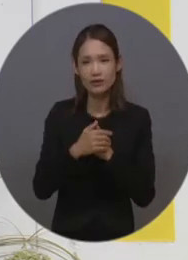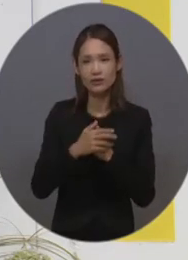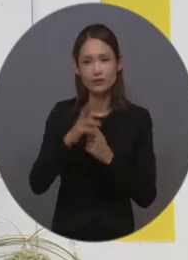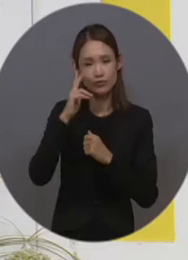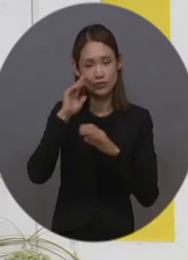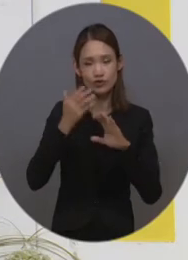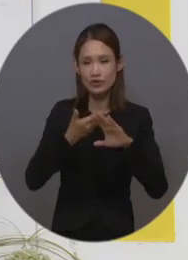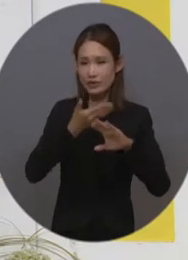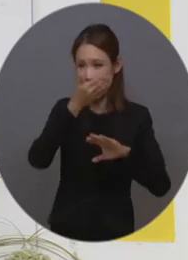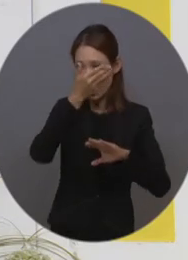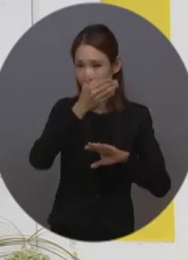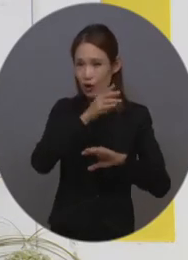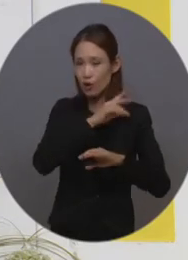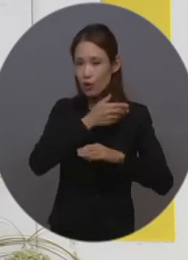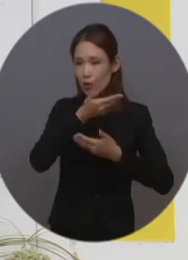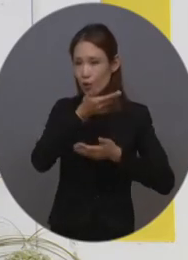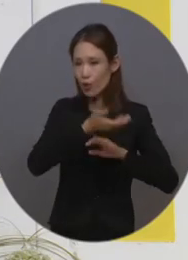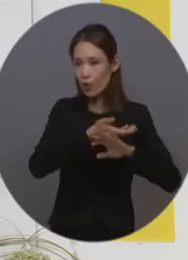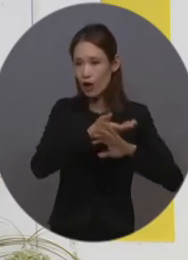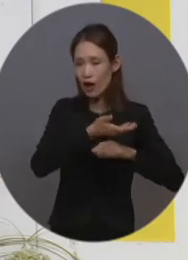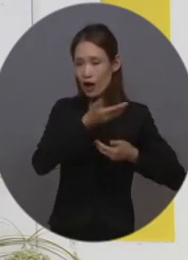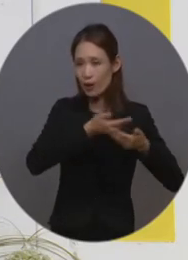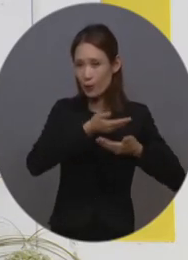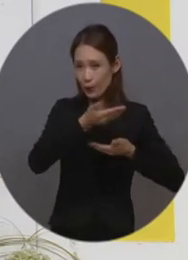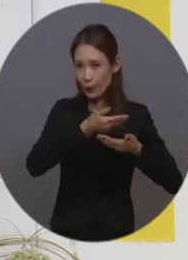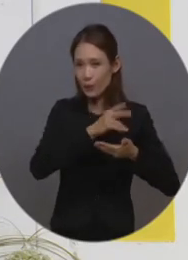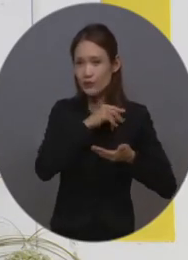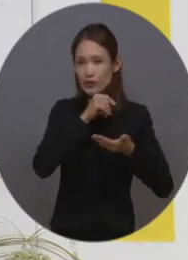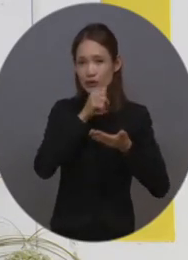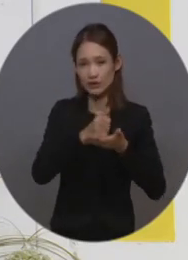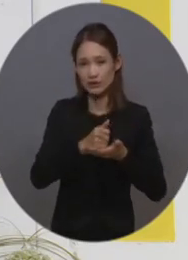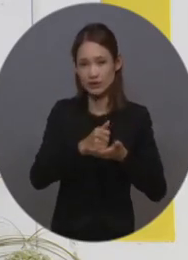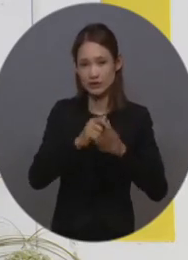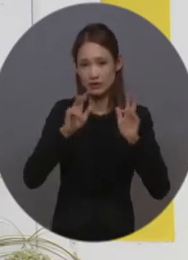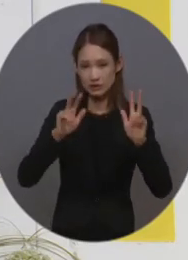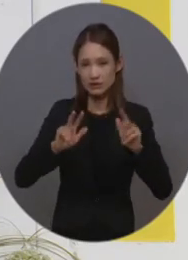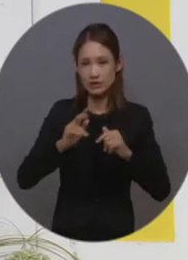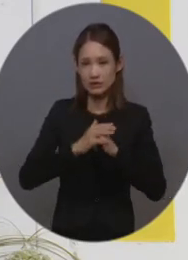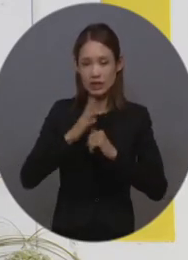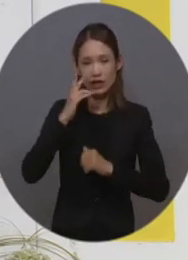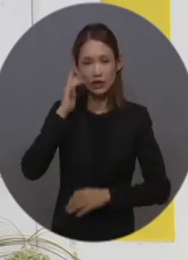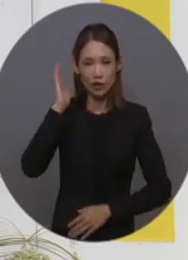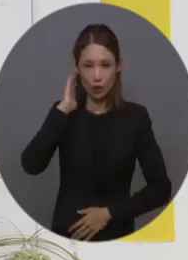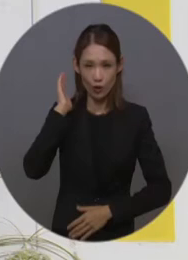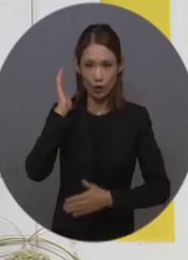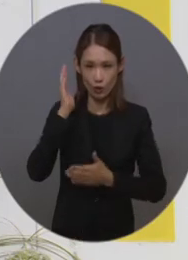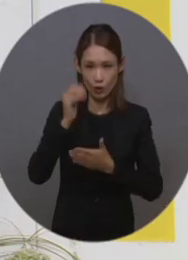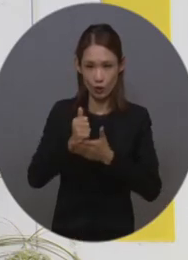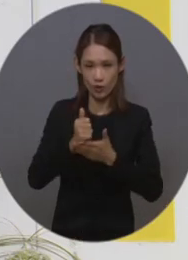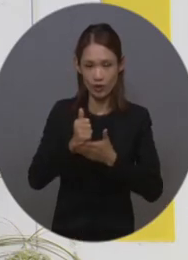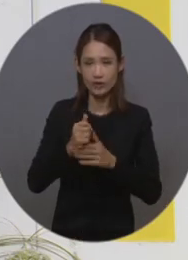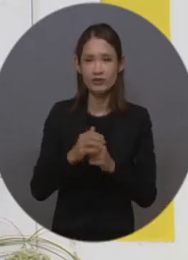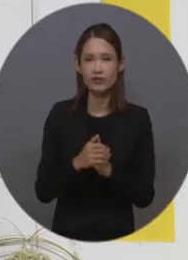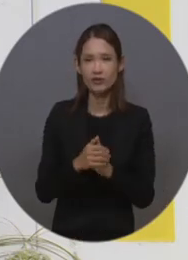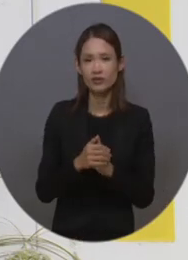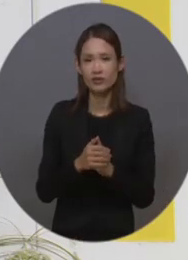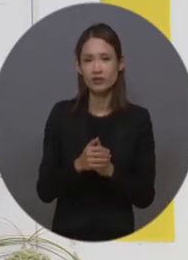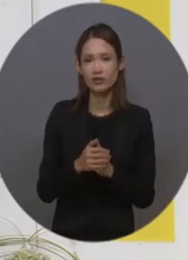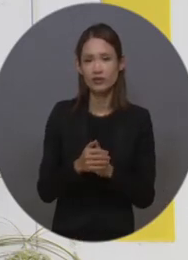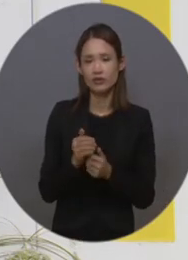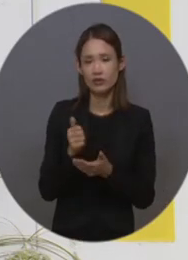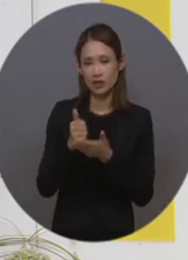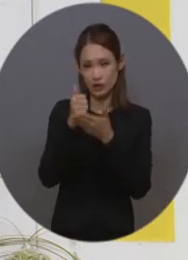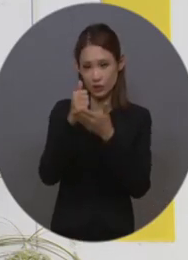상원 외교위원장이 지금 대통령을 하고 있는 조 바이든 상원위원장이었습니다. 아, 그랬군요. 네. 그래서 이제